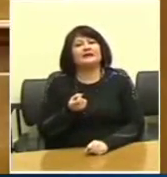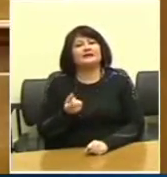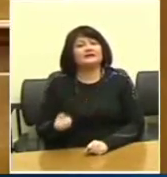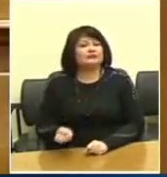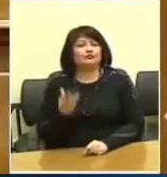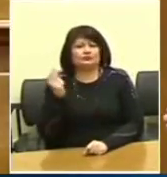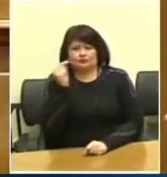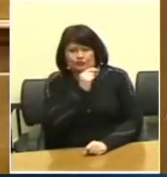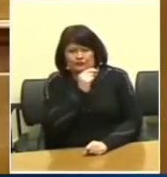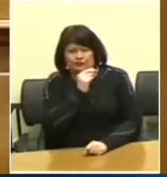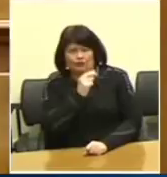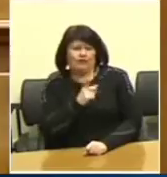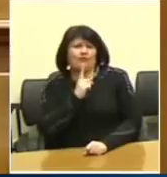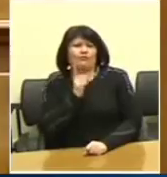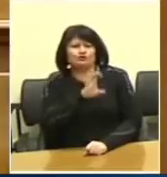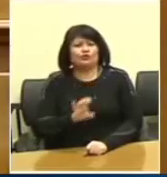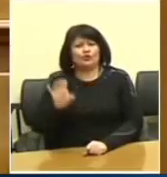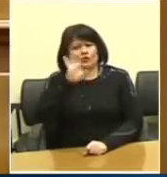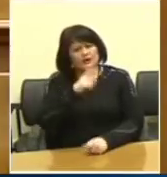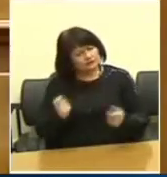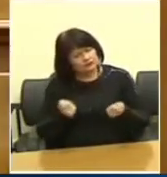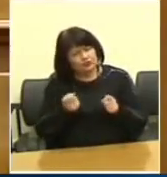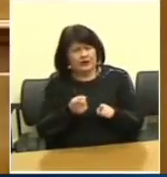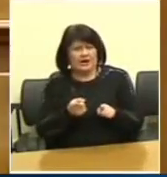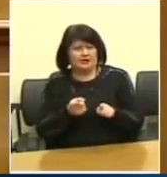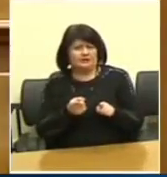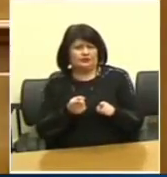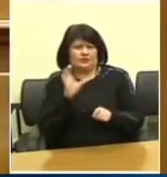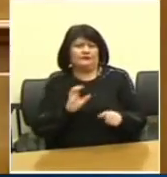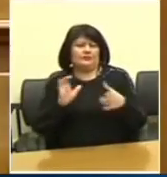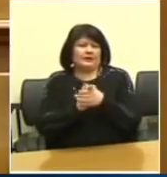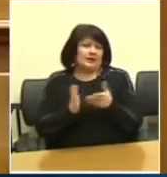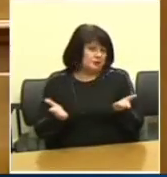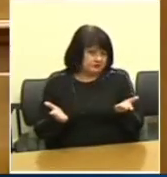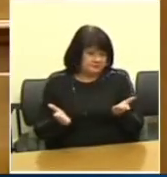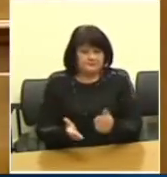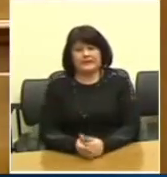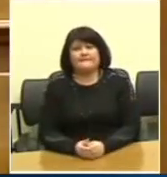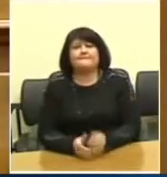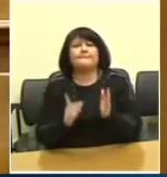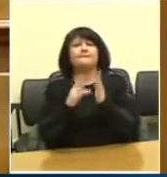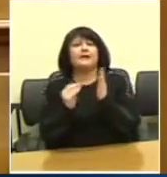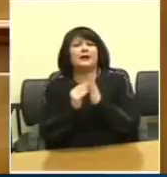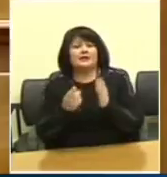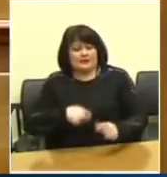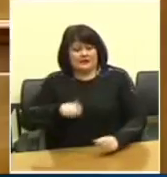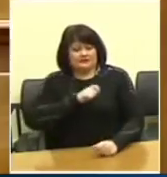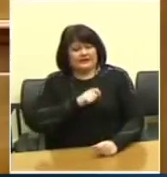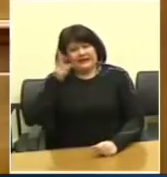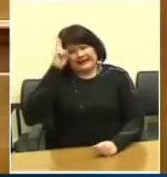όπως συμβαίνει σήμερα και σε άλλες χώρες της Ευρωπαϊκής Ένωσης, όπως την Ισπανία και τη